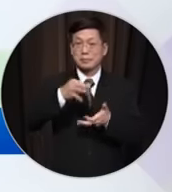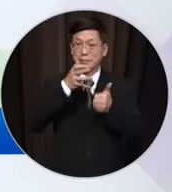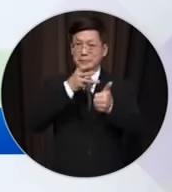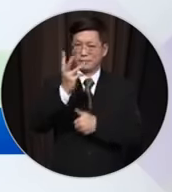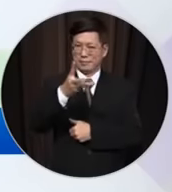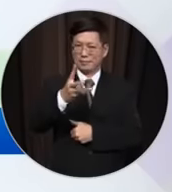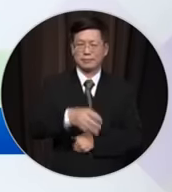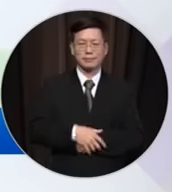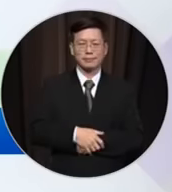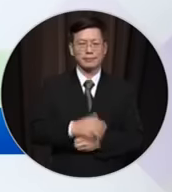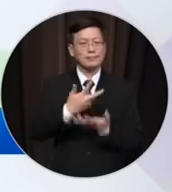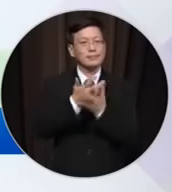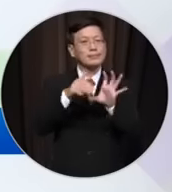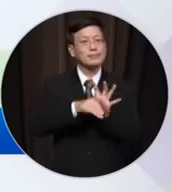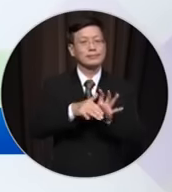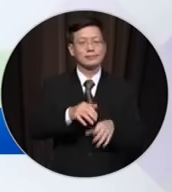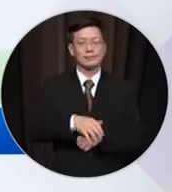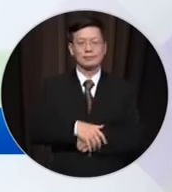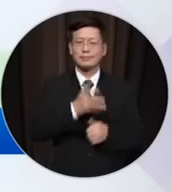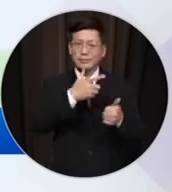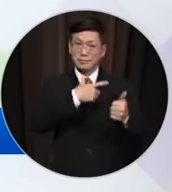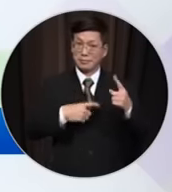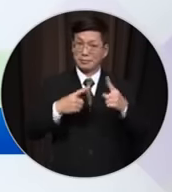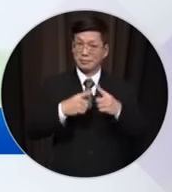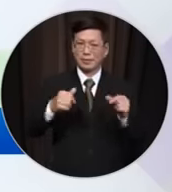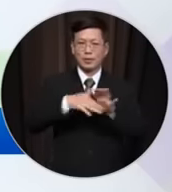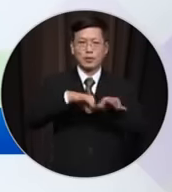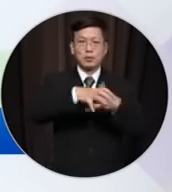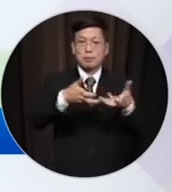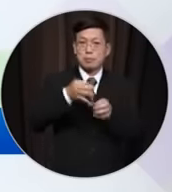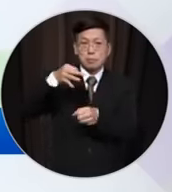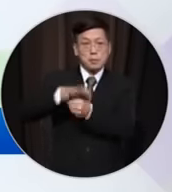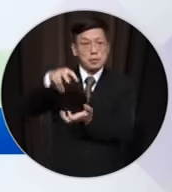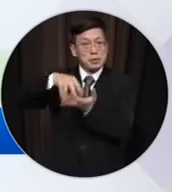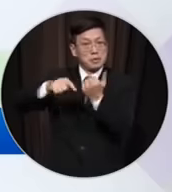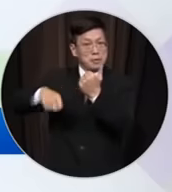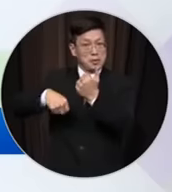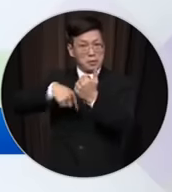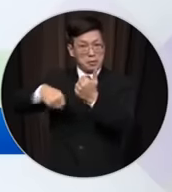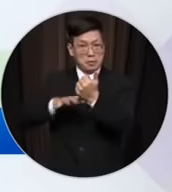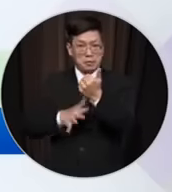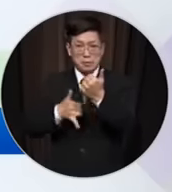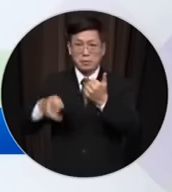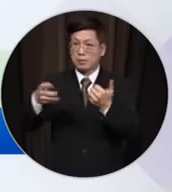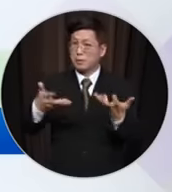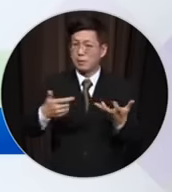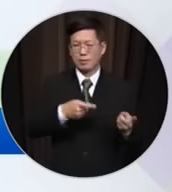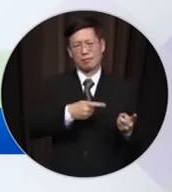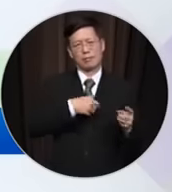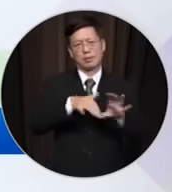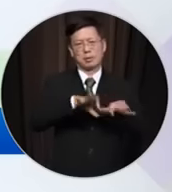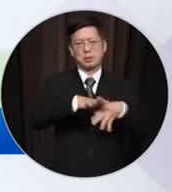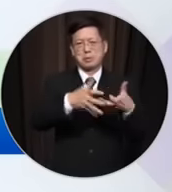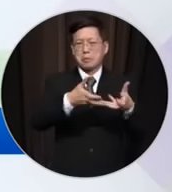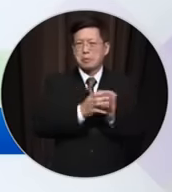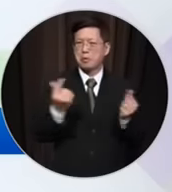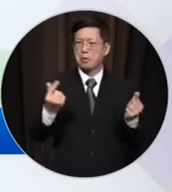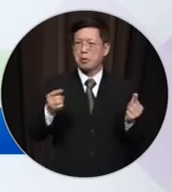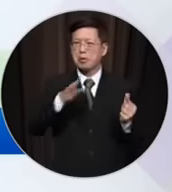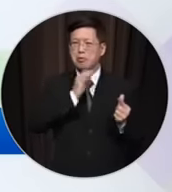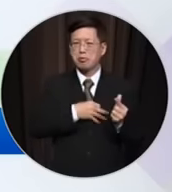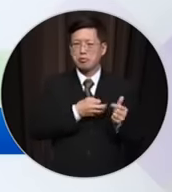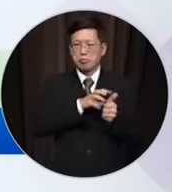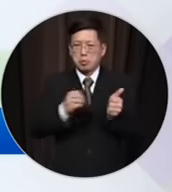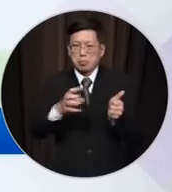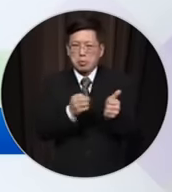三，艺文议题。请问候选人，从文化部补助立委事件不难看出，文化部已经沦为明代选民服务